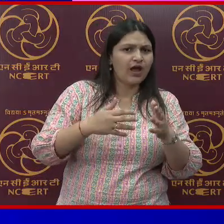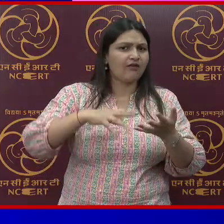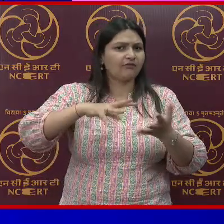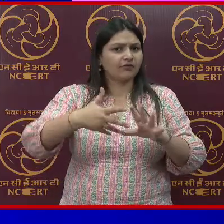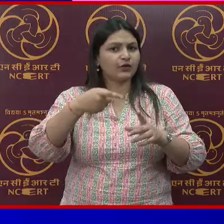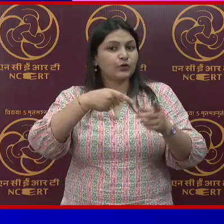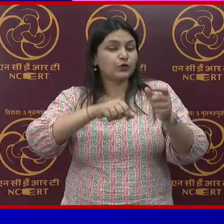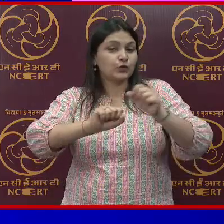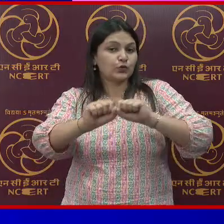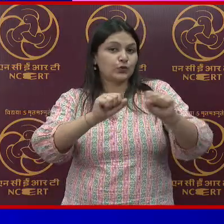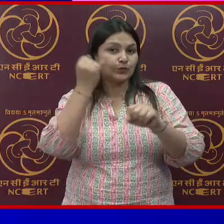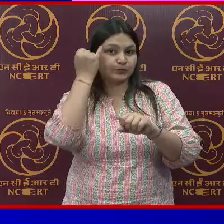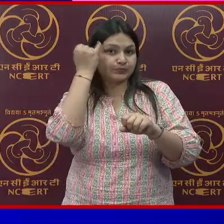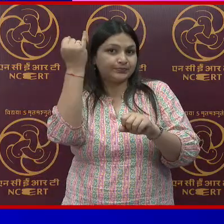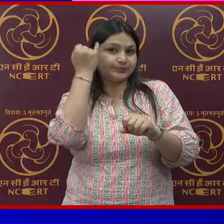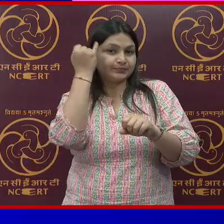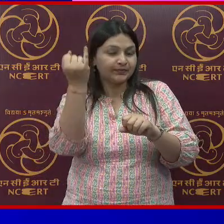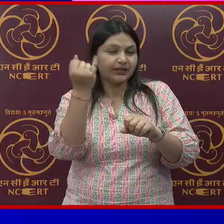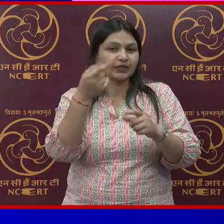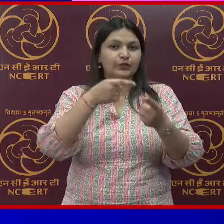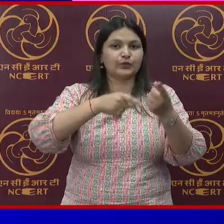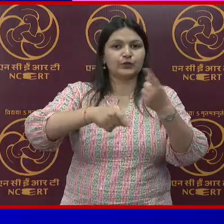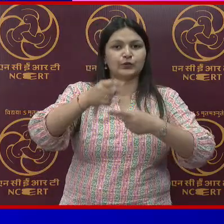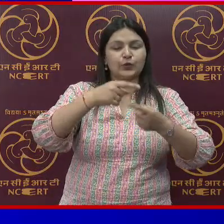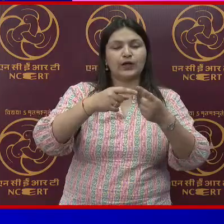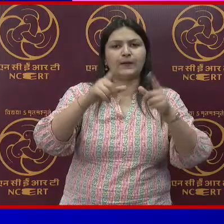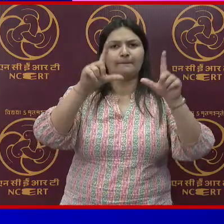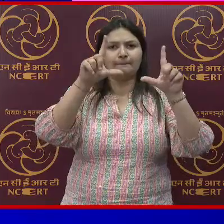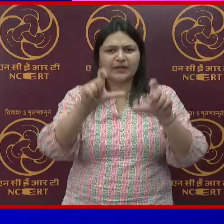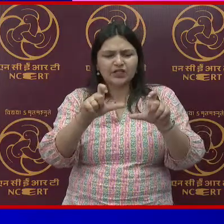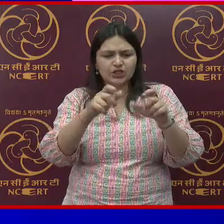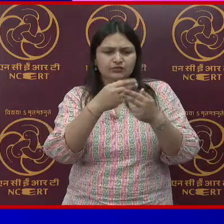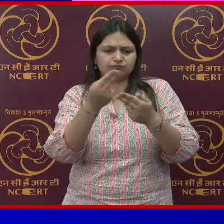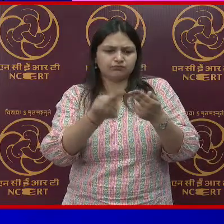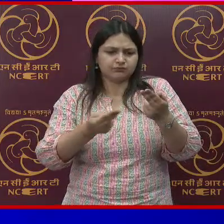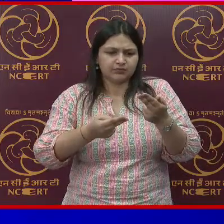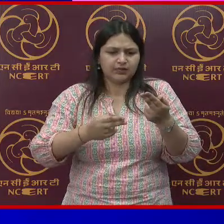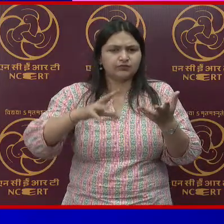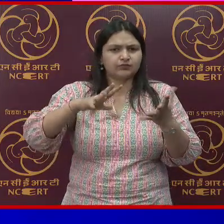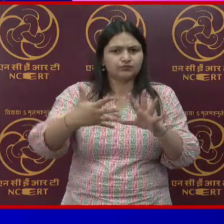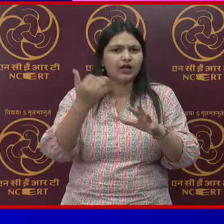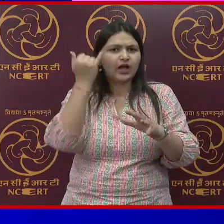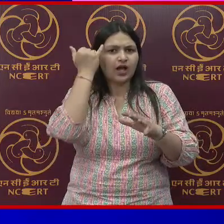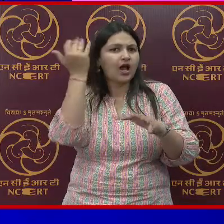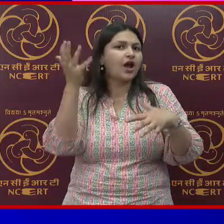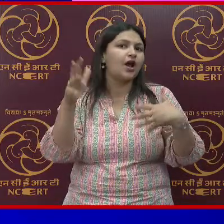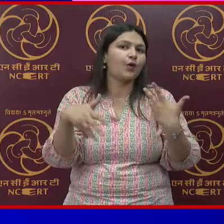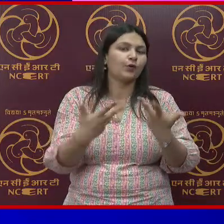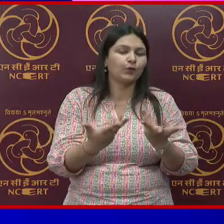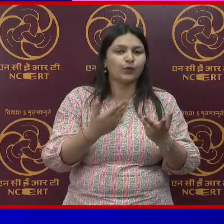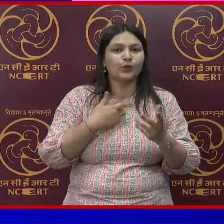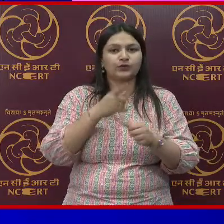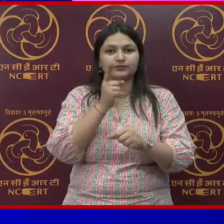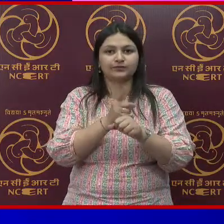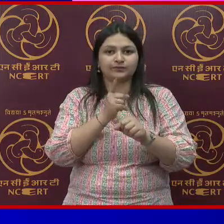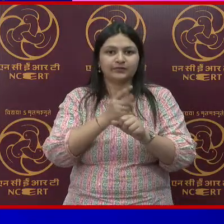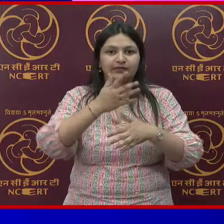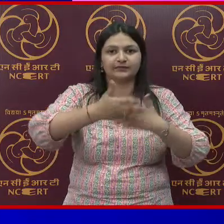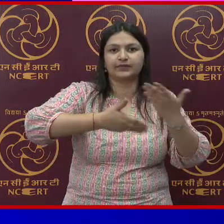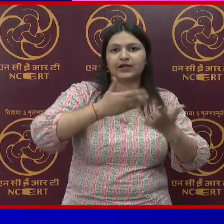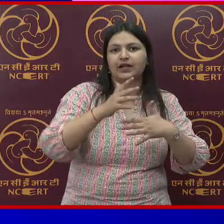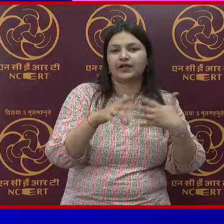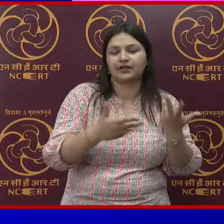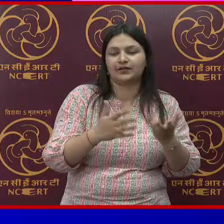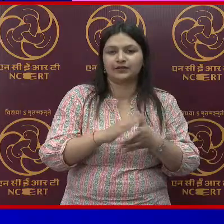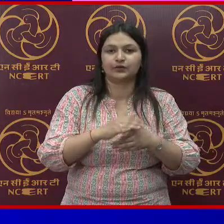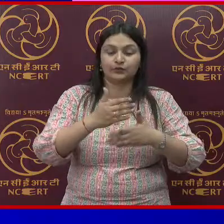योर इमेजिनेशन, व्हाट काइंड ऑफ पिक्चर यू आर क्रिएटिंग हियर, एंड हाउ द टीचर इज टीचिंग द चिल्ड्रन. द वे ऑफ टीचिंग